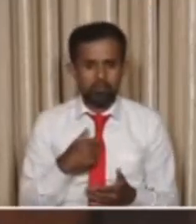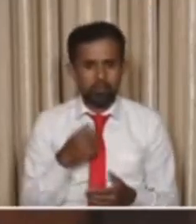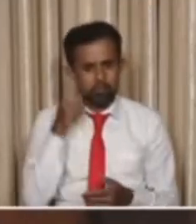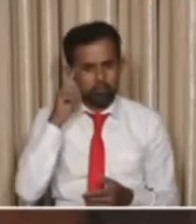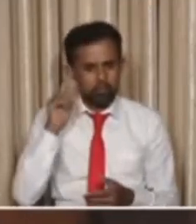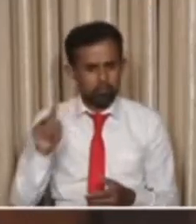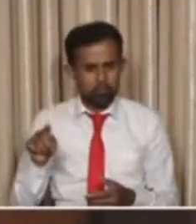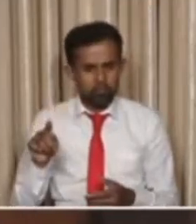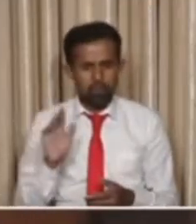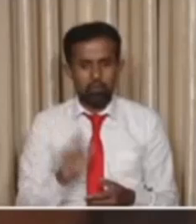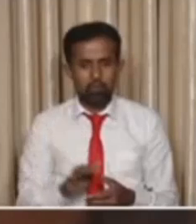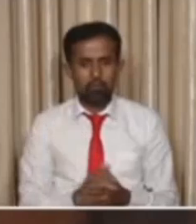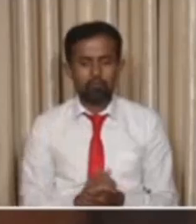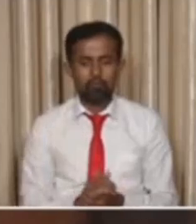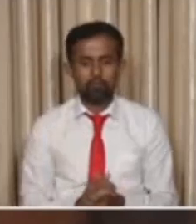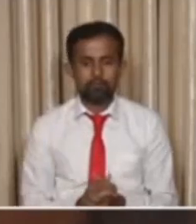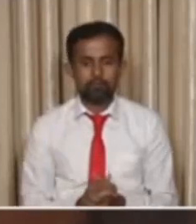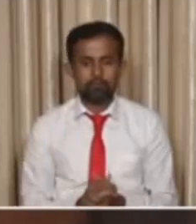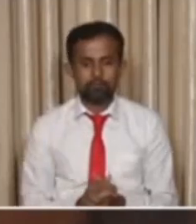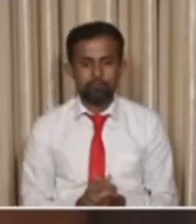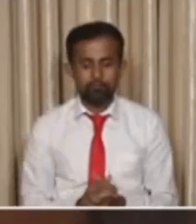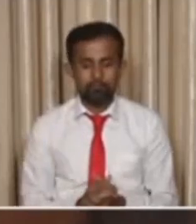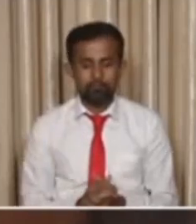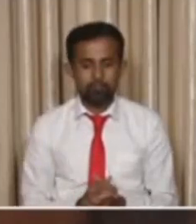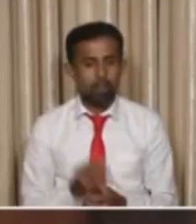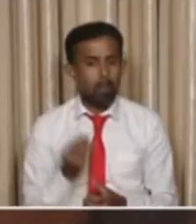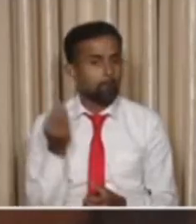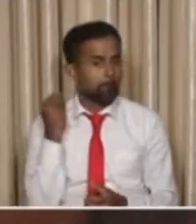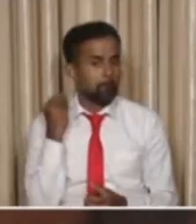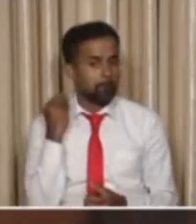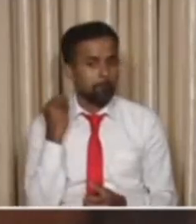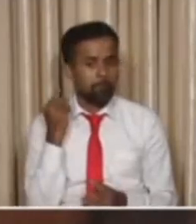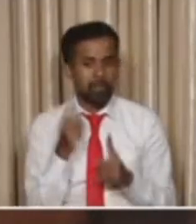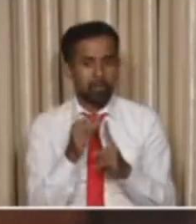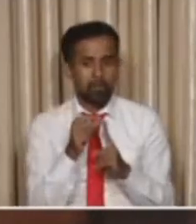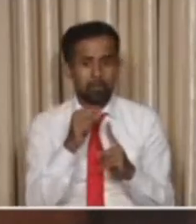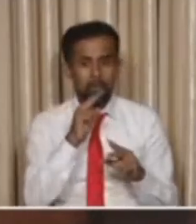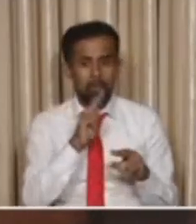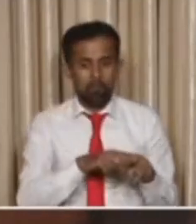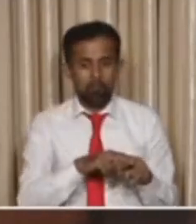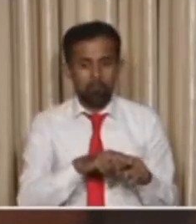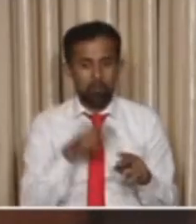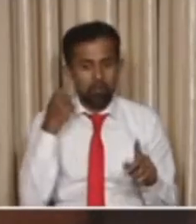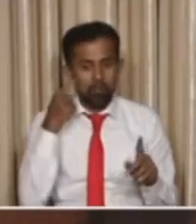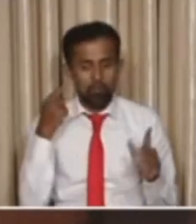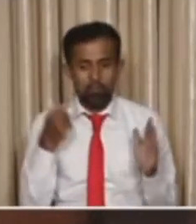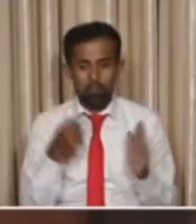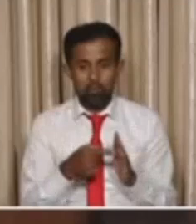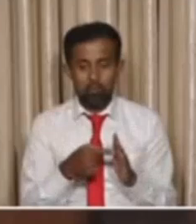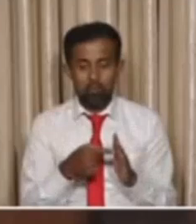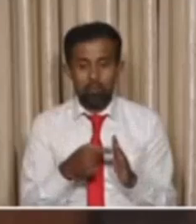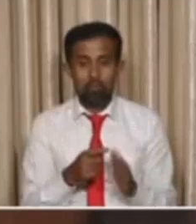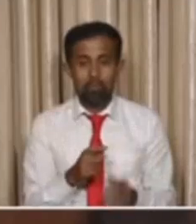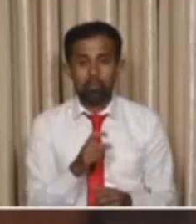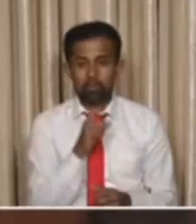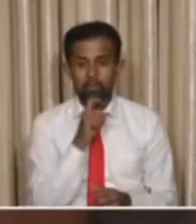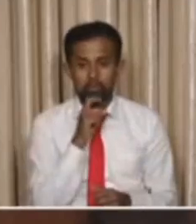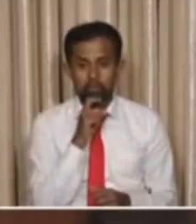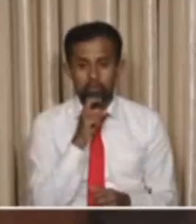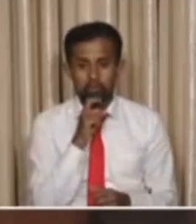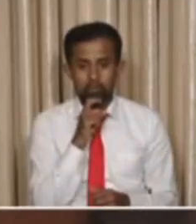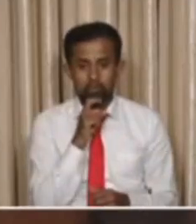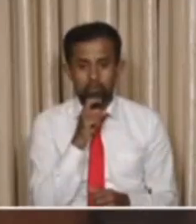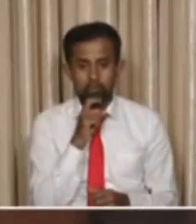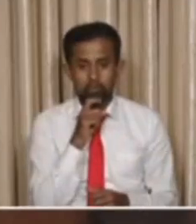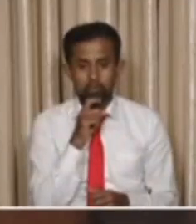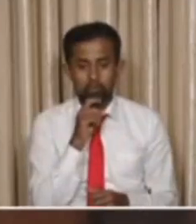அண்மையிலே இந்த எங்களுடைய ஊழியர்களுடைய இபிஎஃப் இடிஎஃப் விடயத்திலே நீதிமன்றத்திலே இதை பற்றி ஆய்வு செய்ய முடியும், இதை